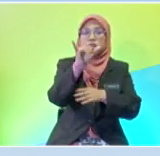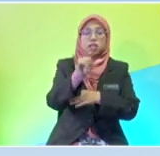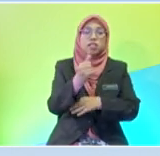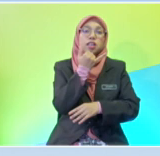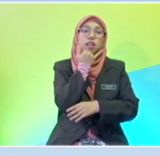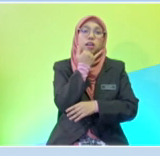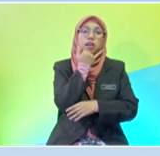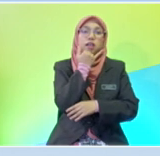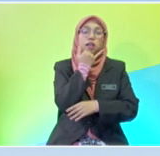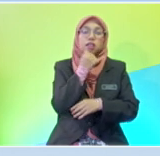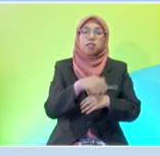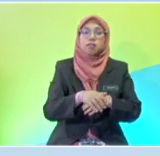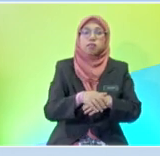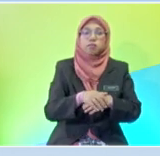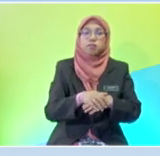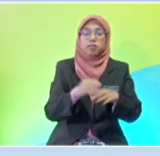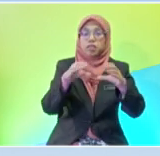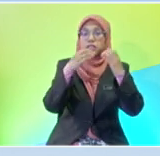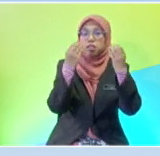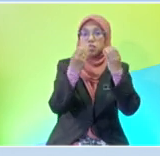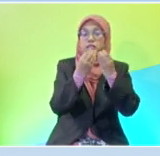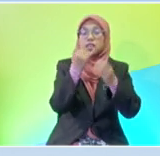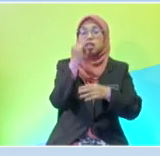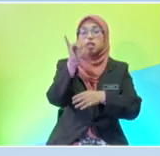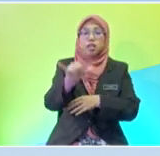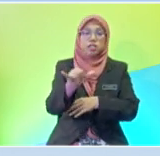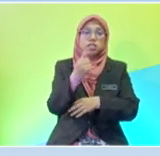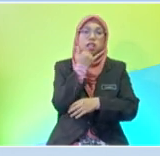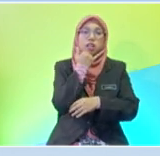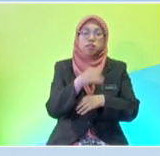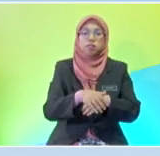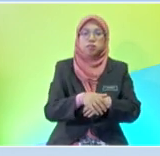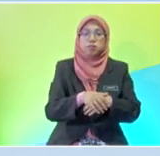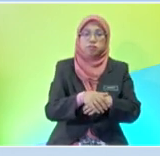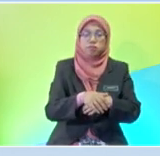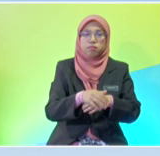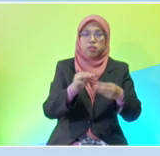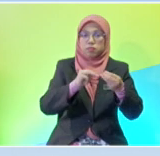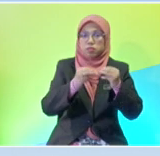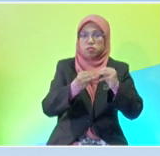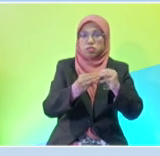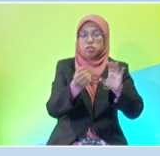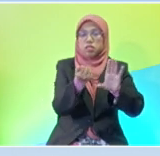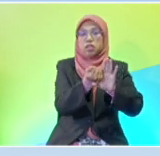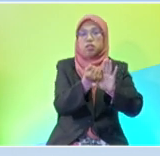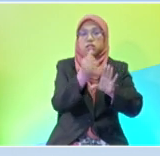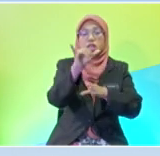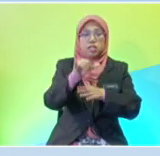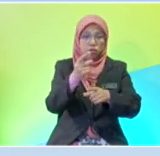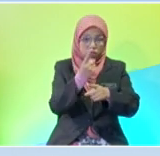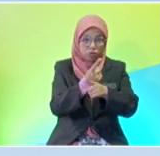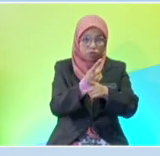di bawah pengelasan account yang sama oke maksudnya account account yang betul